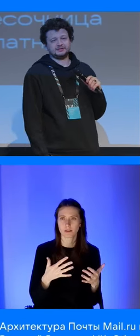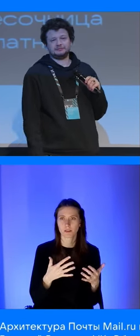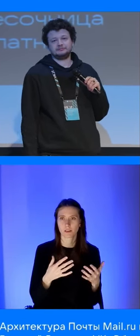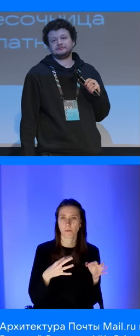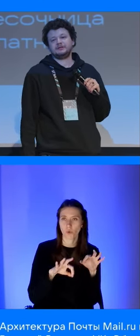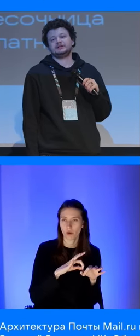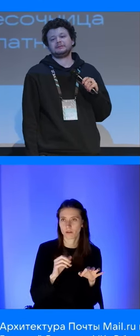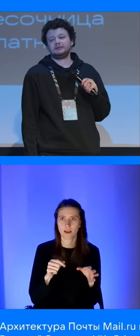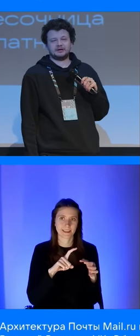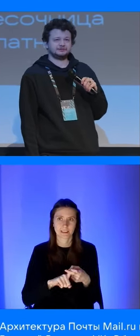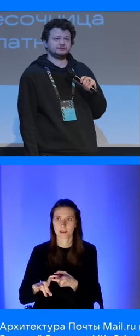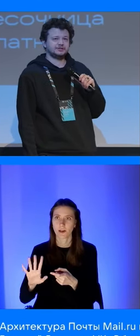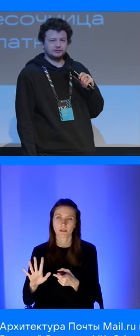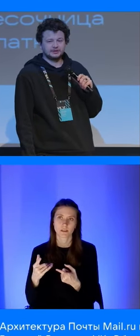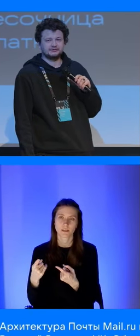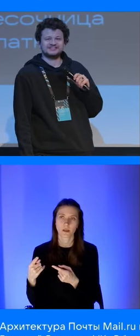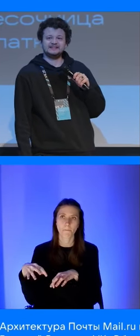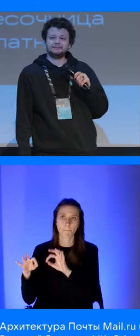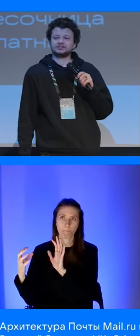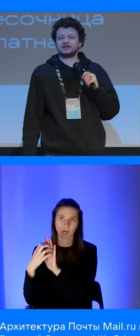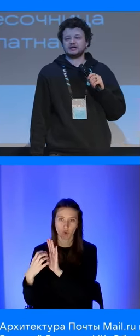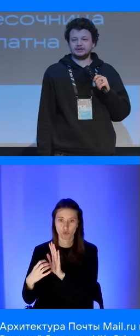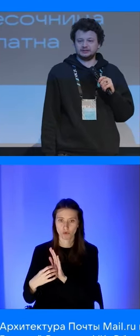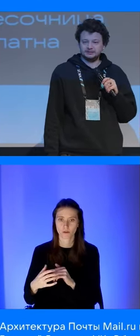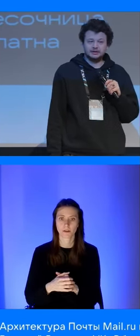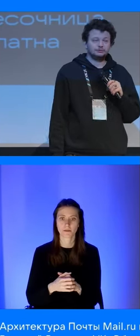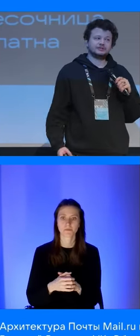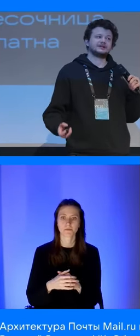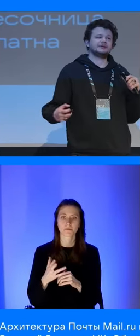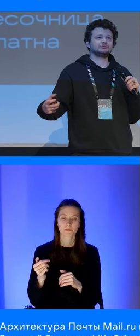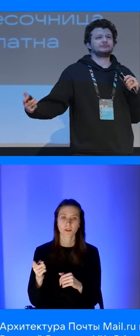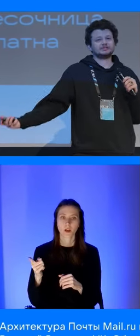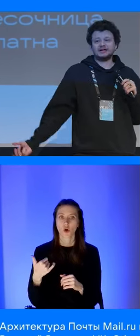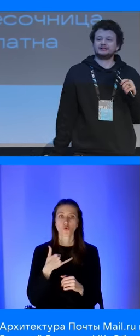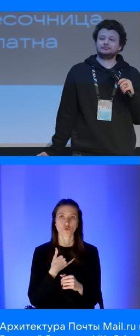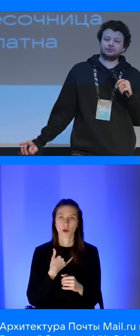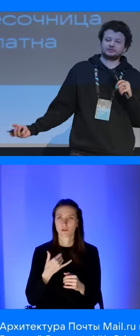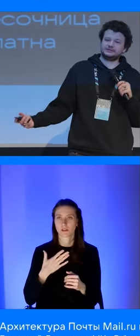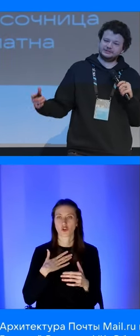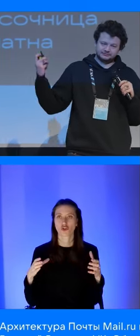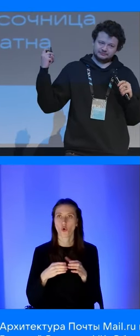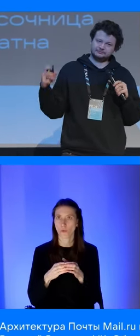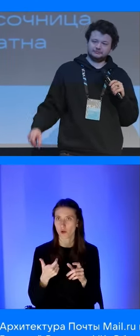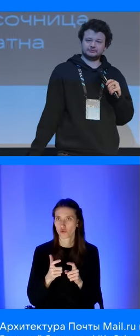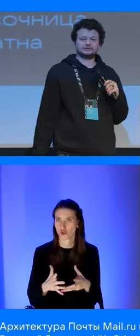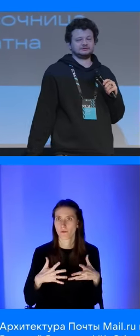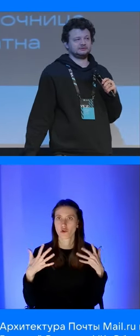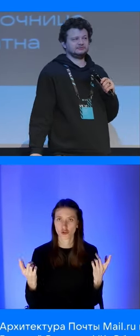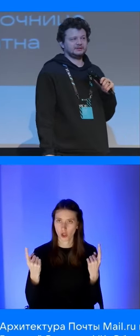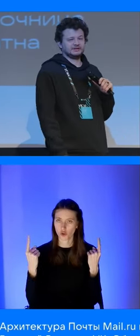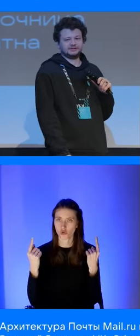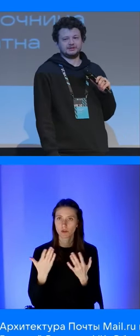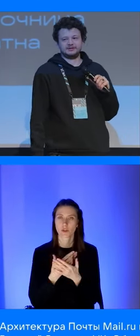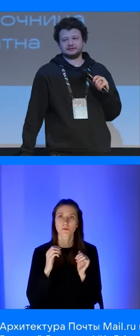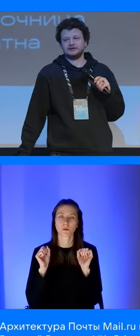себя в целом вполне нормально показывают до тех пор, пока у вас небольшая команда. У нас команда уже большая, нам можно идти вот